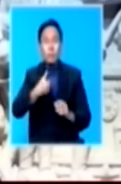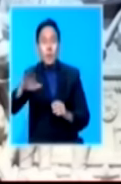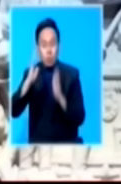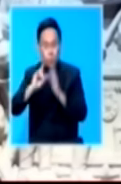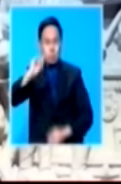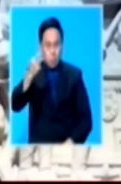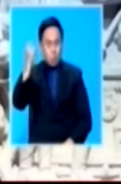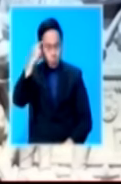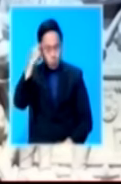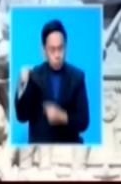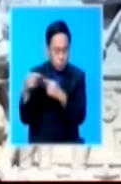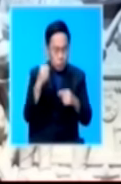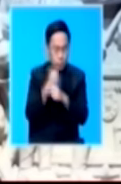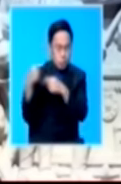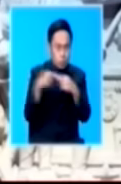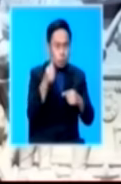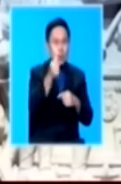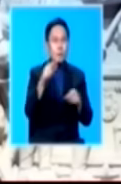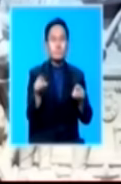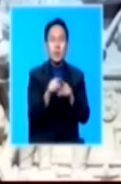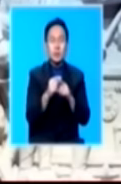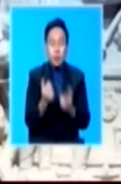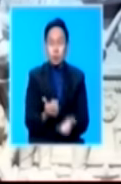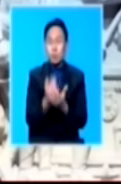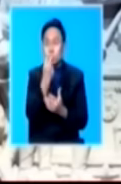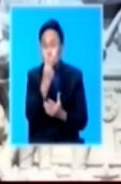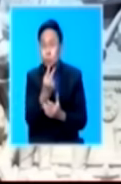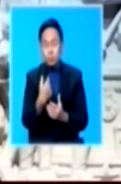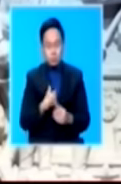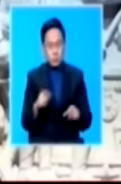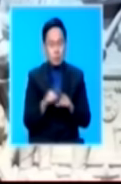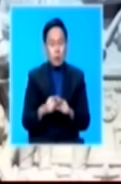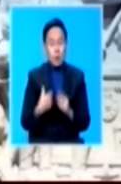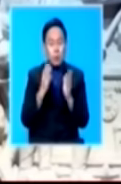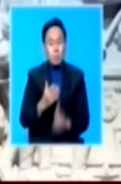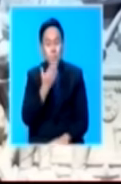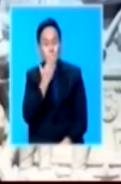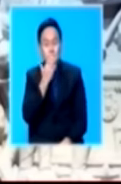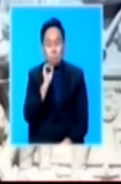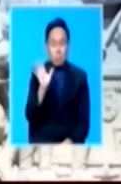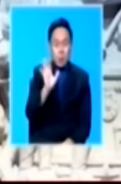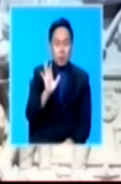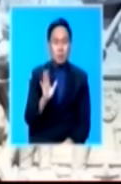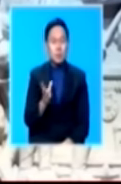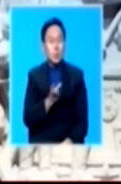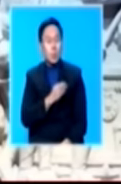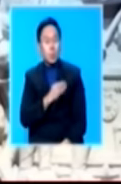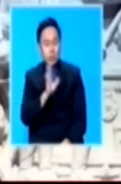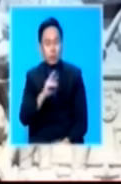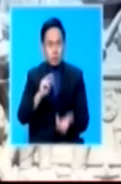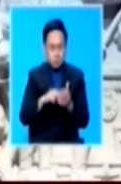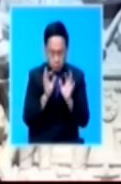เรียนรู้มาดูที่เราคิดเองได้นี่นะก็ดูมีแบบให้ดูทุกเรื่องนะอย่ากลัวนะครับแต่อย่าไปละเมิดกฎหมายเข